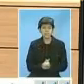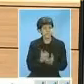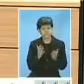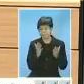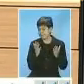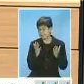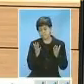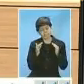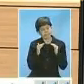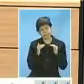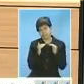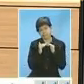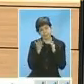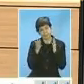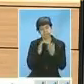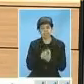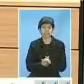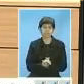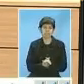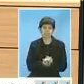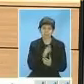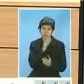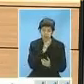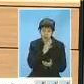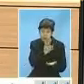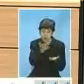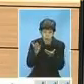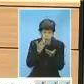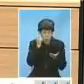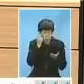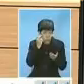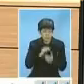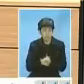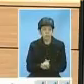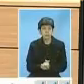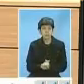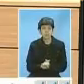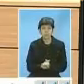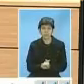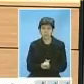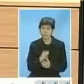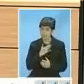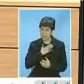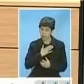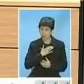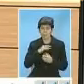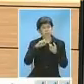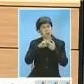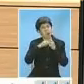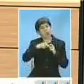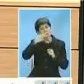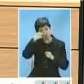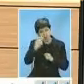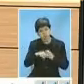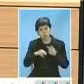ไม่มีแล้วครับแต่ท่านรู้ไหมครับว่าเราได้เจอปัญหาอย่